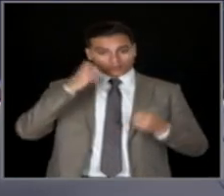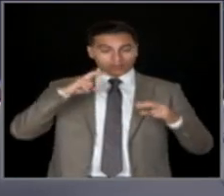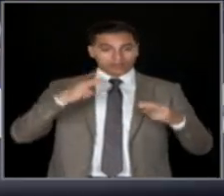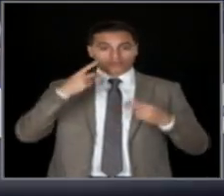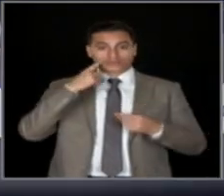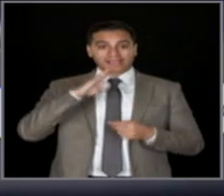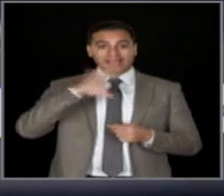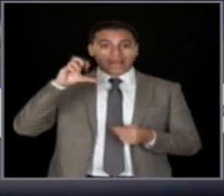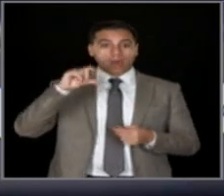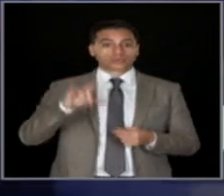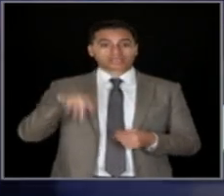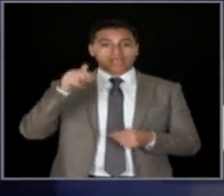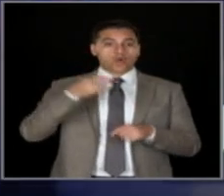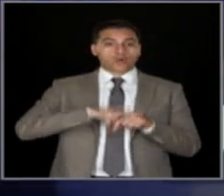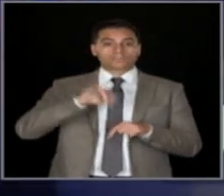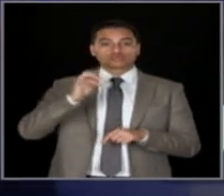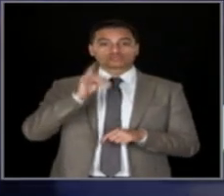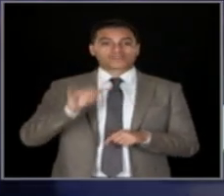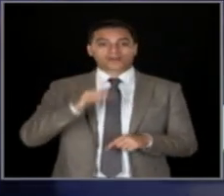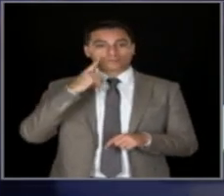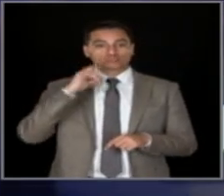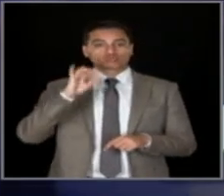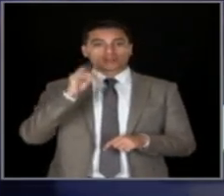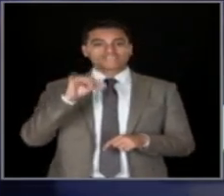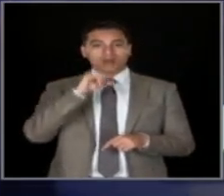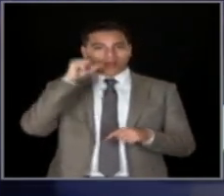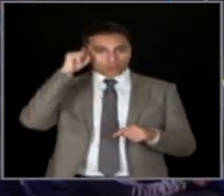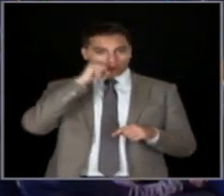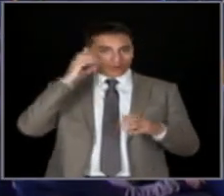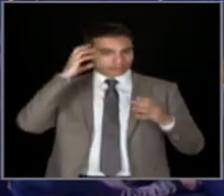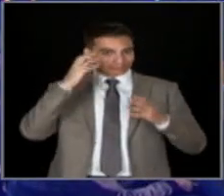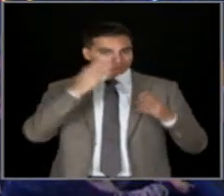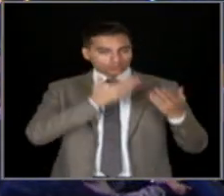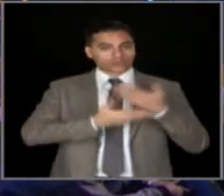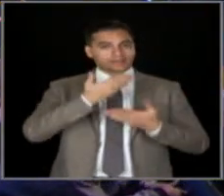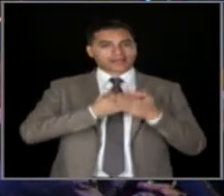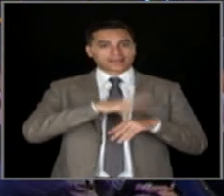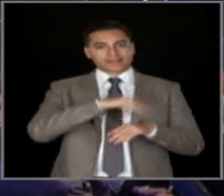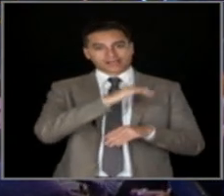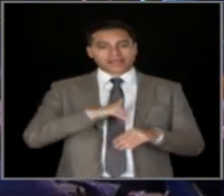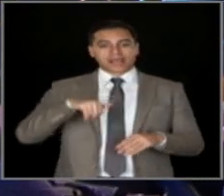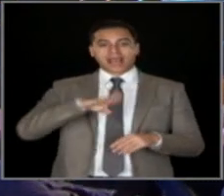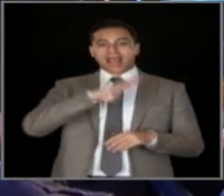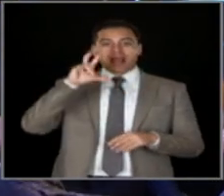كلاوديا ومصطفى، مصطفى وكلاوديا. مصطفى هتروح تسمع اغنيه وترجع لنا تاني، كلاوديا تعالي مكاني.